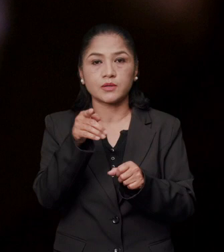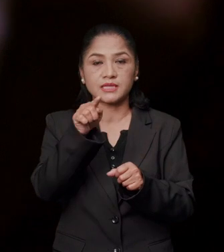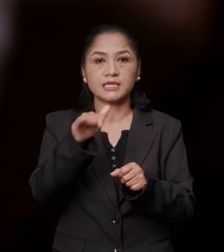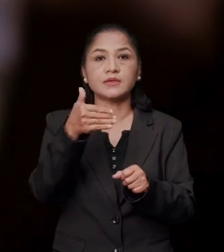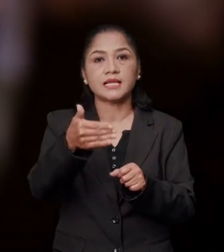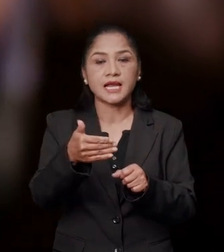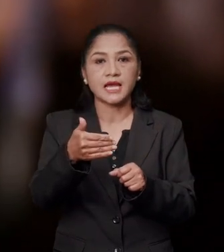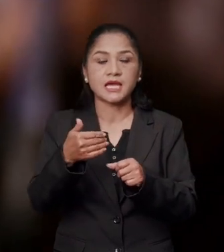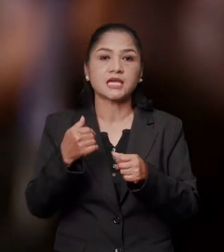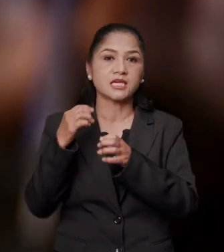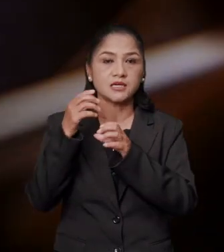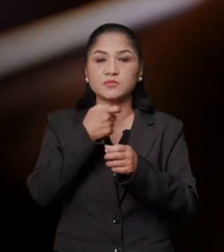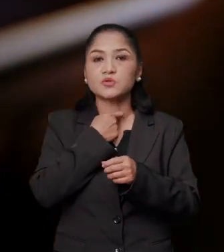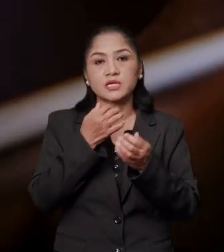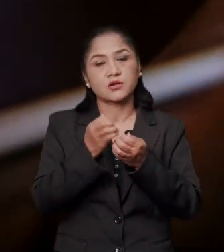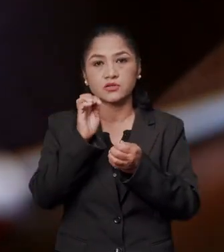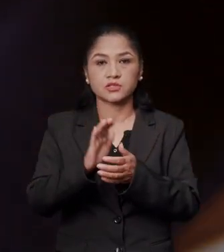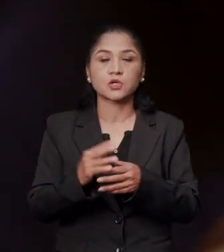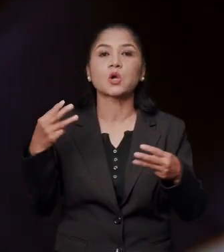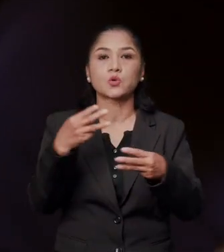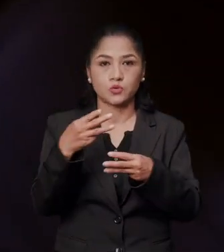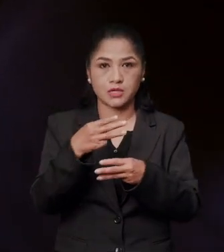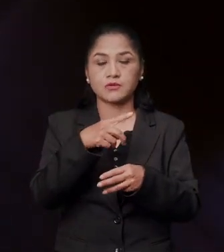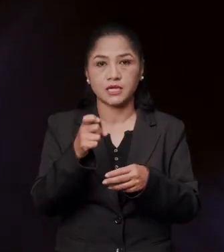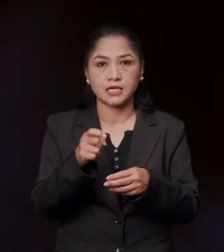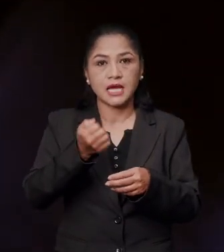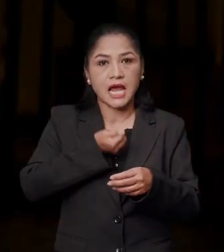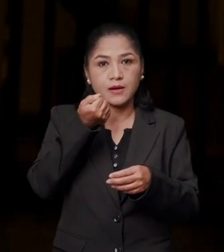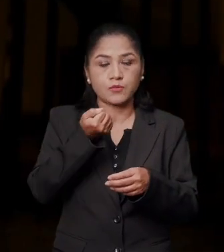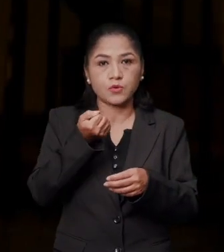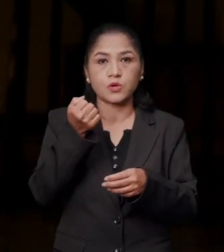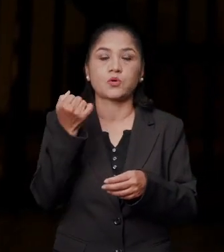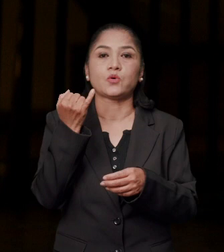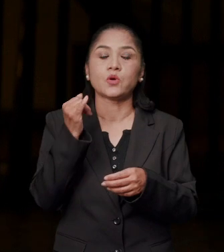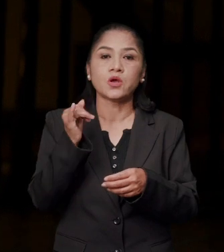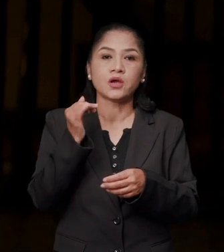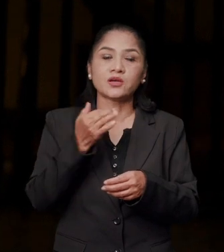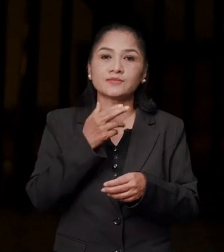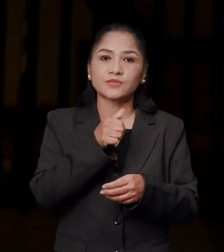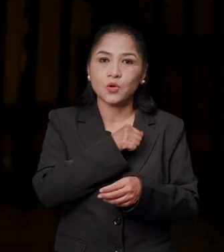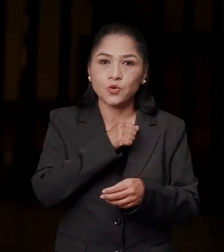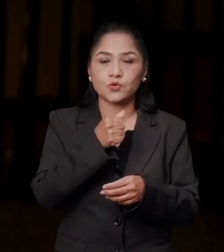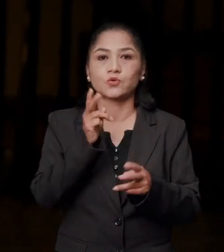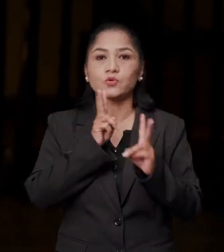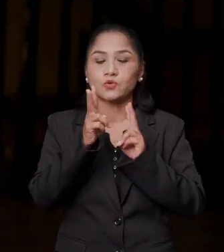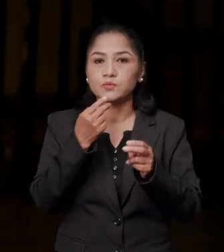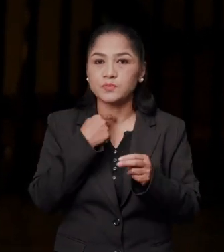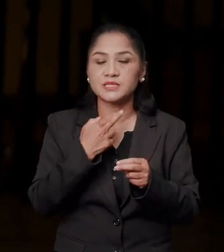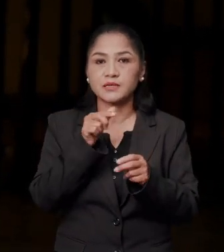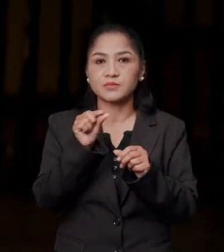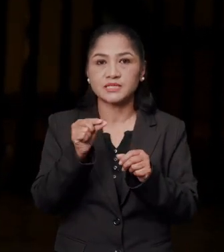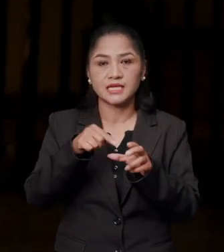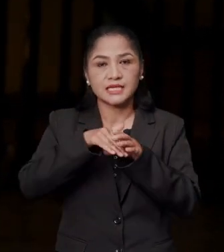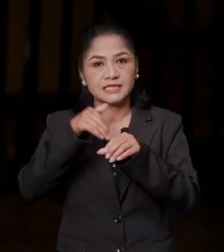अरूले पनि तिमीमाथि भरोसा गर्न सक्ने हुनेछन्। उदाहरणका लागि, आफ्नो यौन झुकावबारे बताउने कुराको